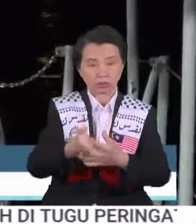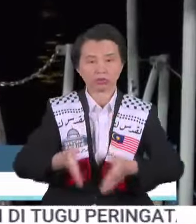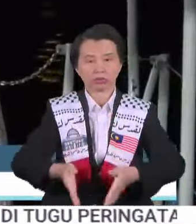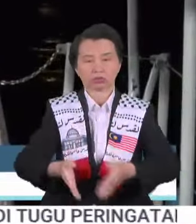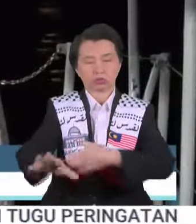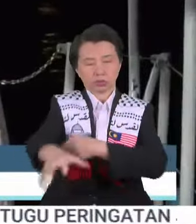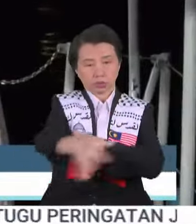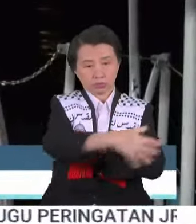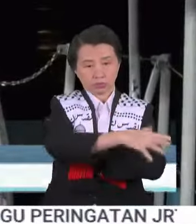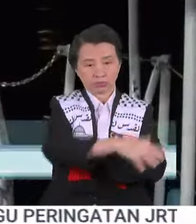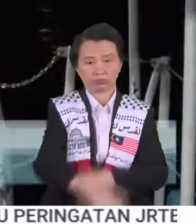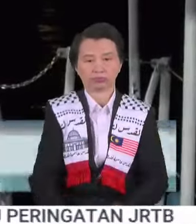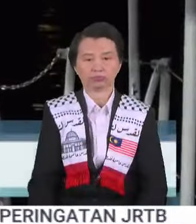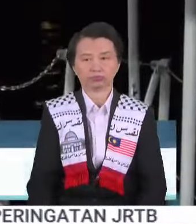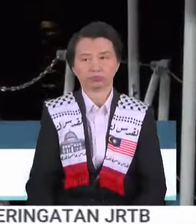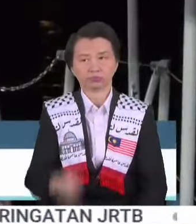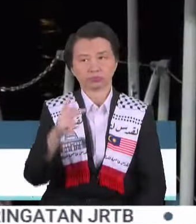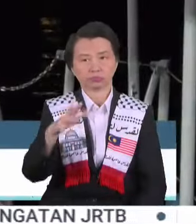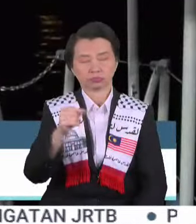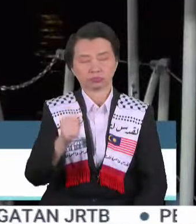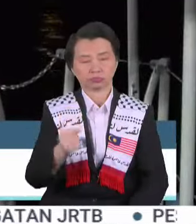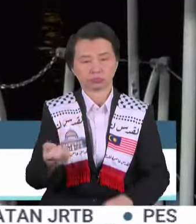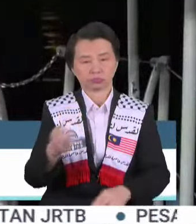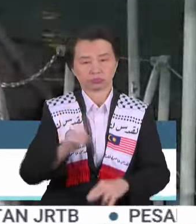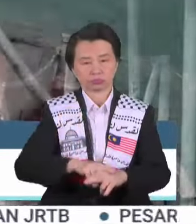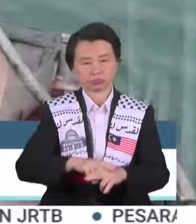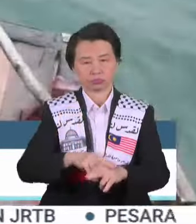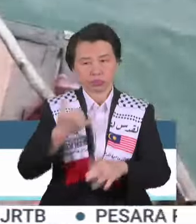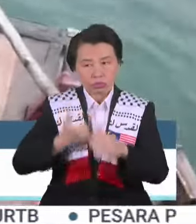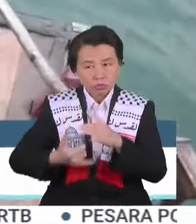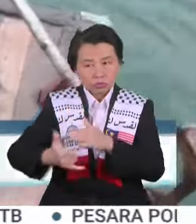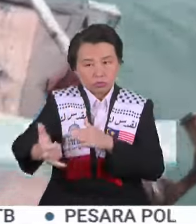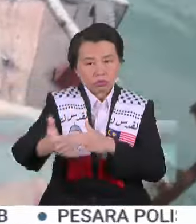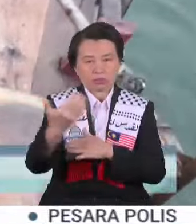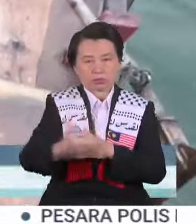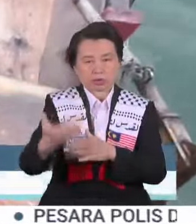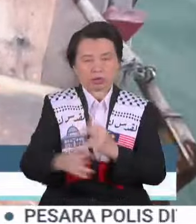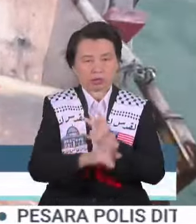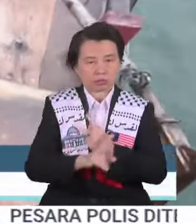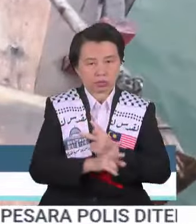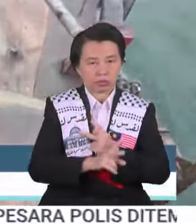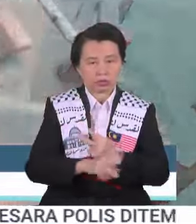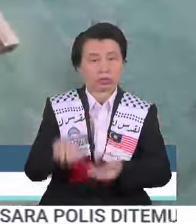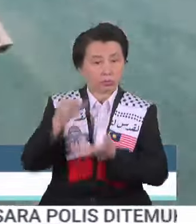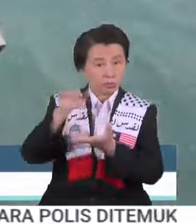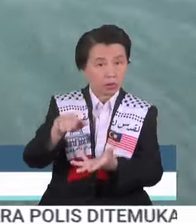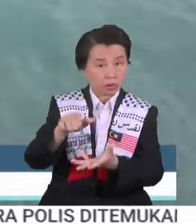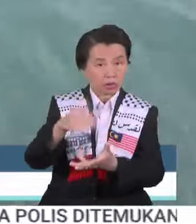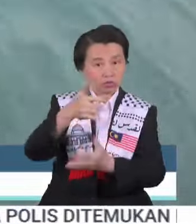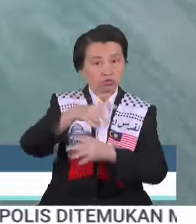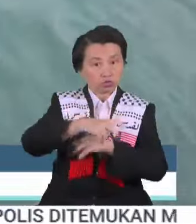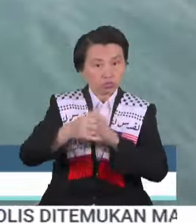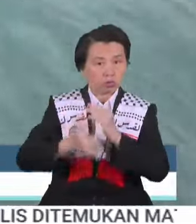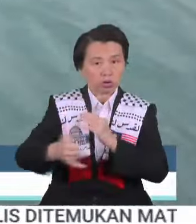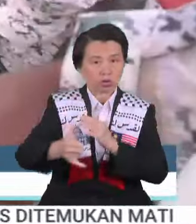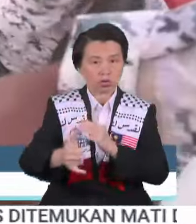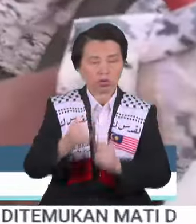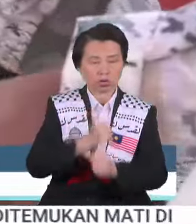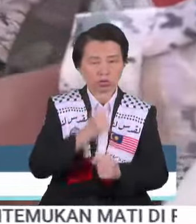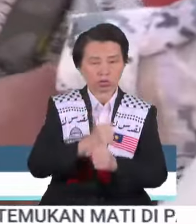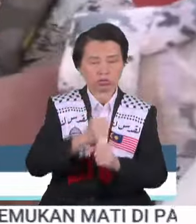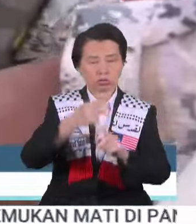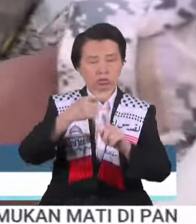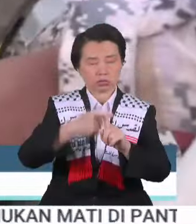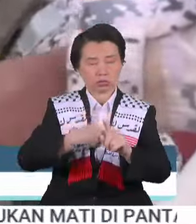agak meningkat juga adalah penyurupan keluar, barang-barang kawalan dan bekalan. Kerja di bulan puasa dan raya